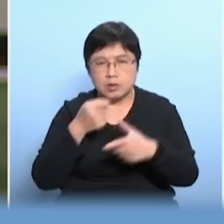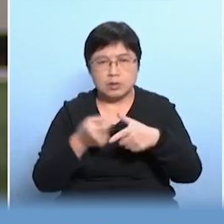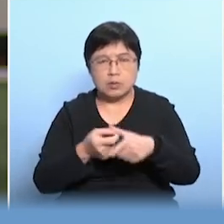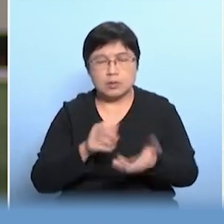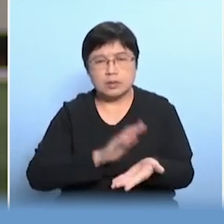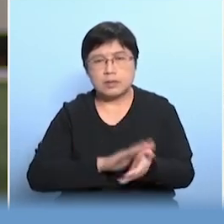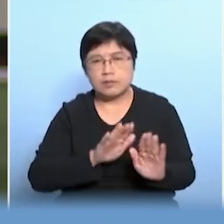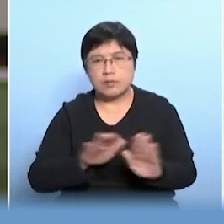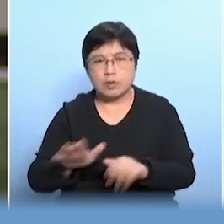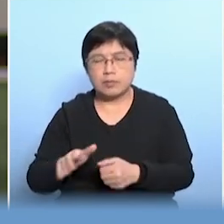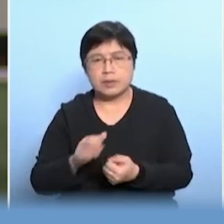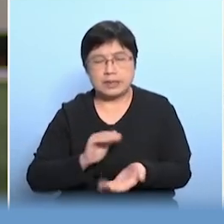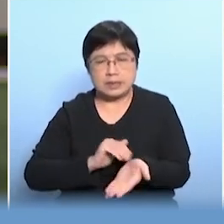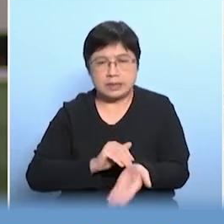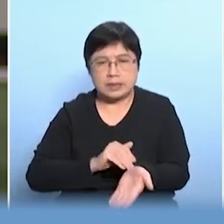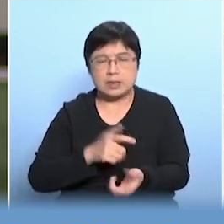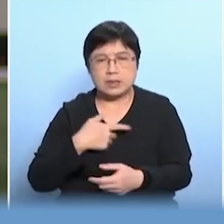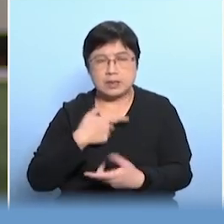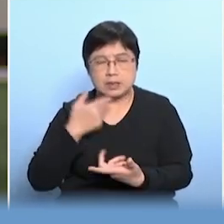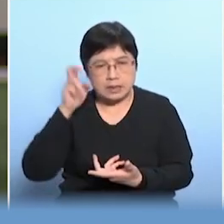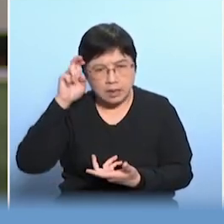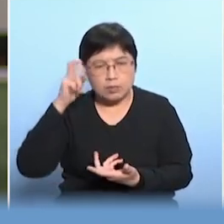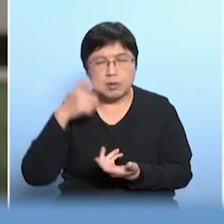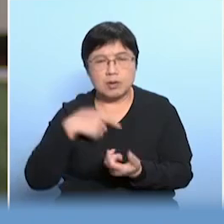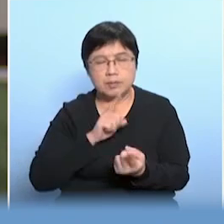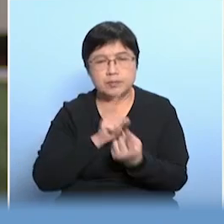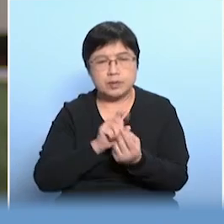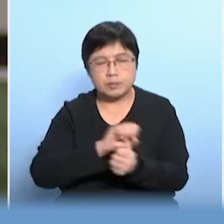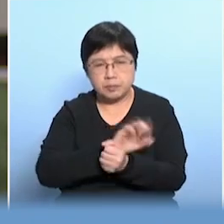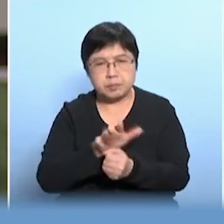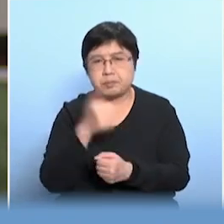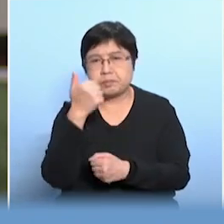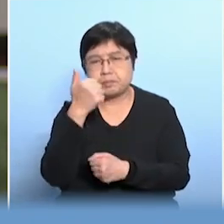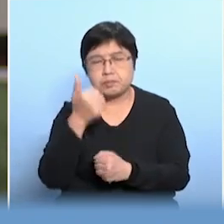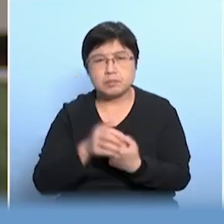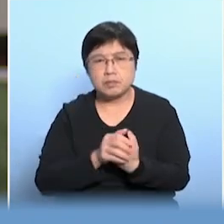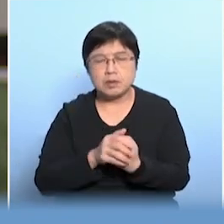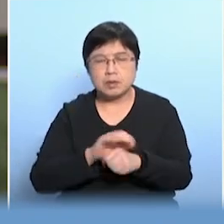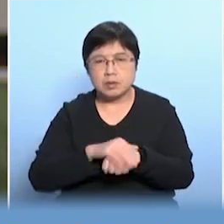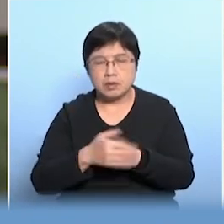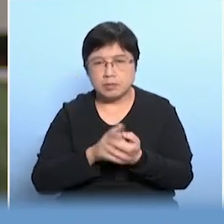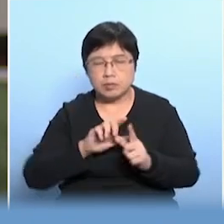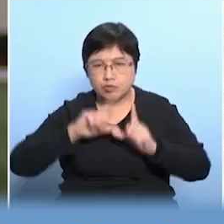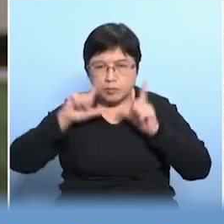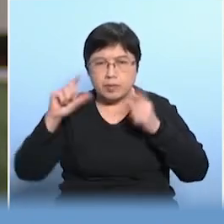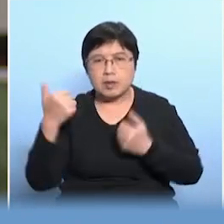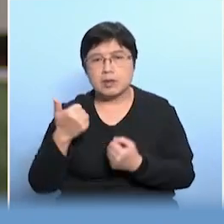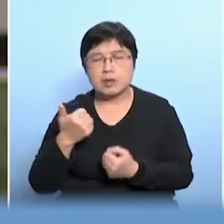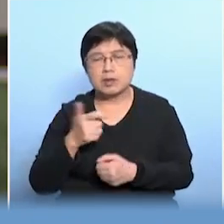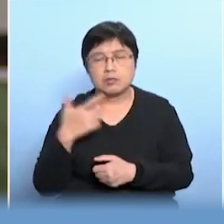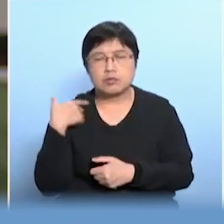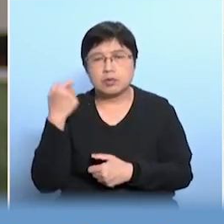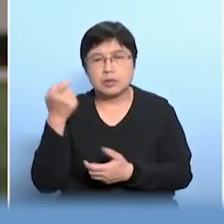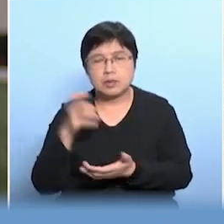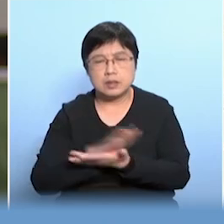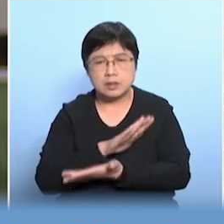的医疗服务在临床治疗、研究和应对疫情方面都有出色的表现，亦都国际负享盛名。但近